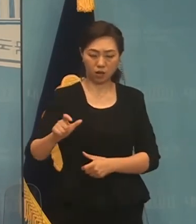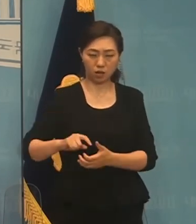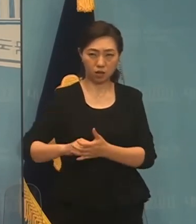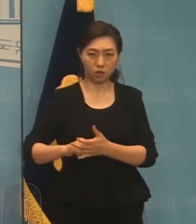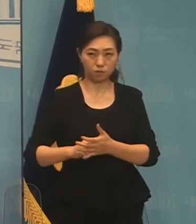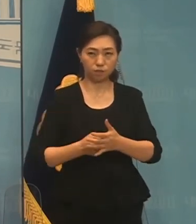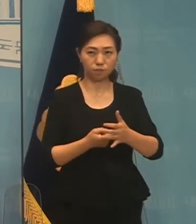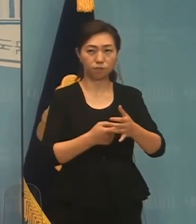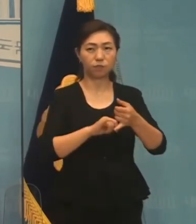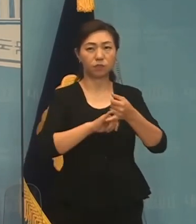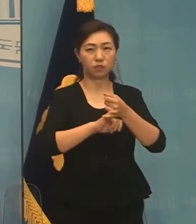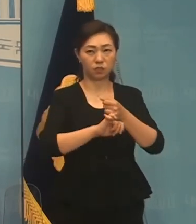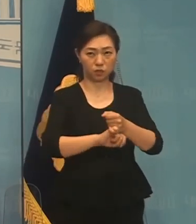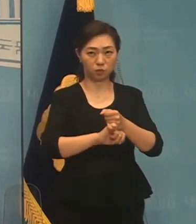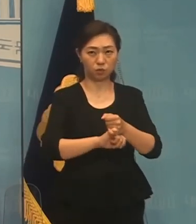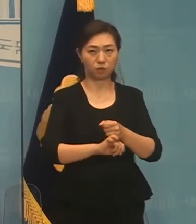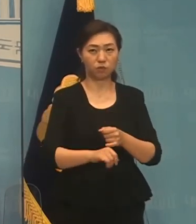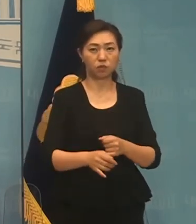추진하겠습니다.